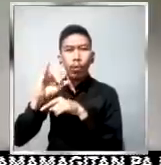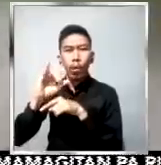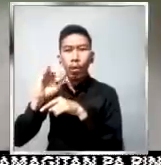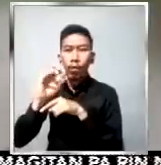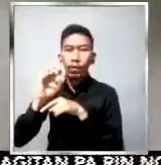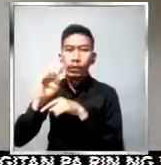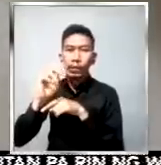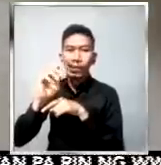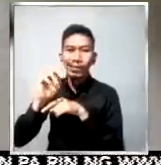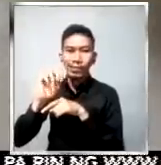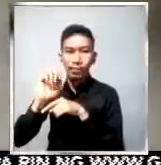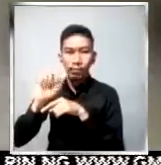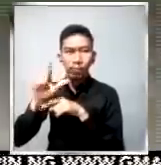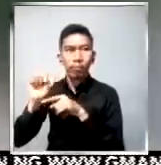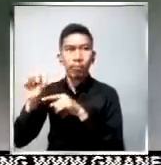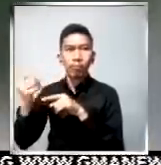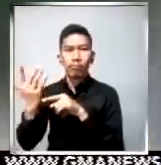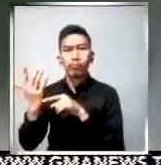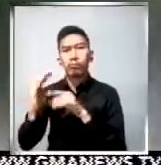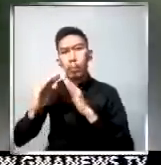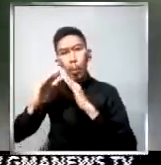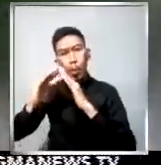loob ng bahay.